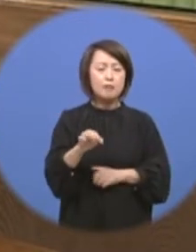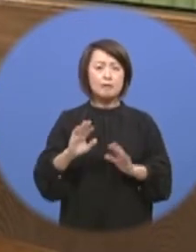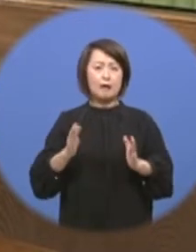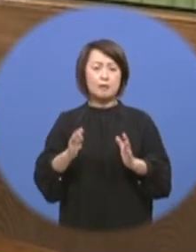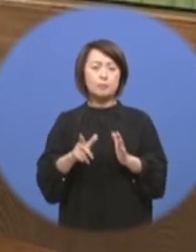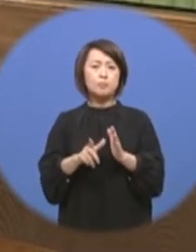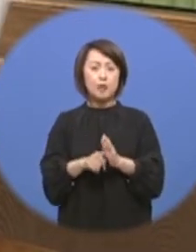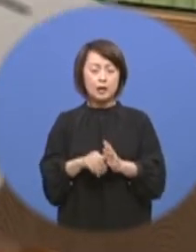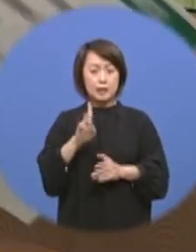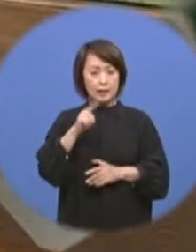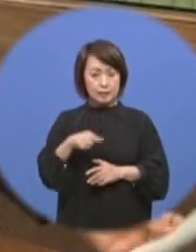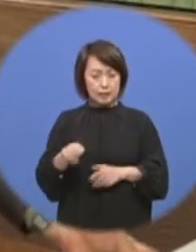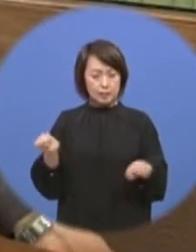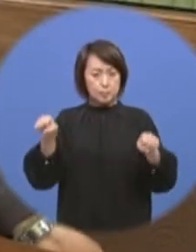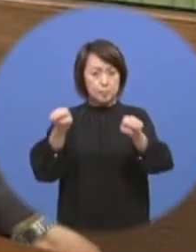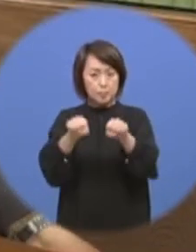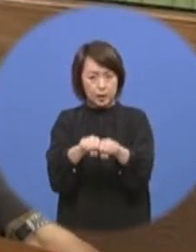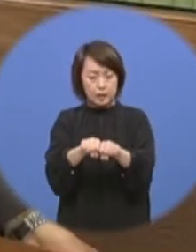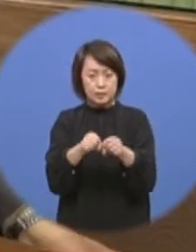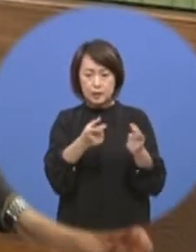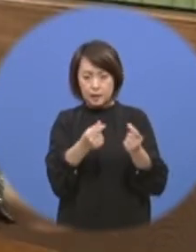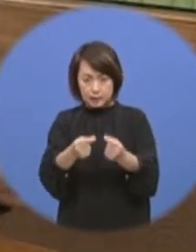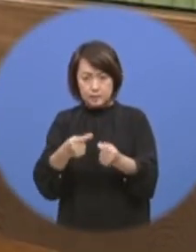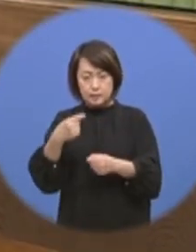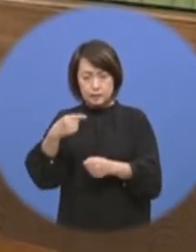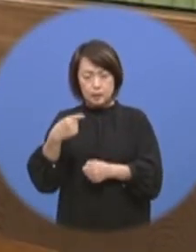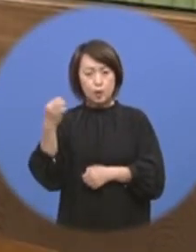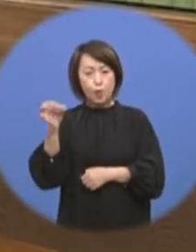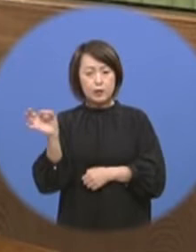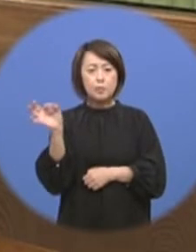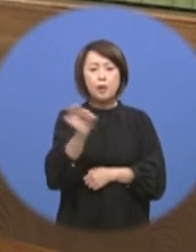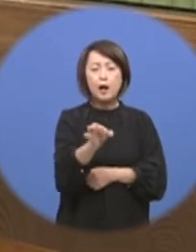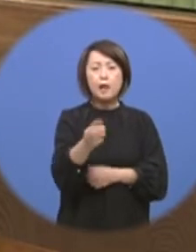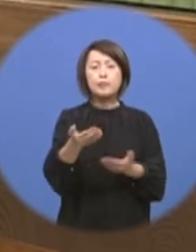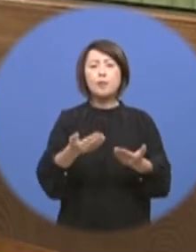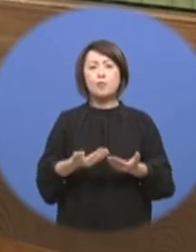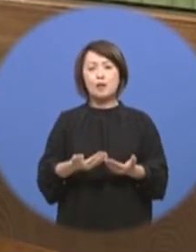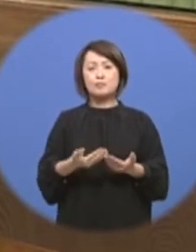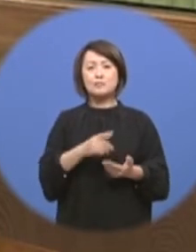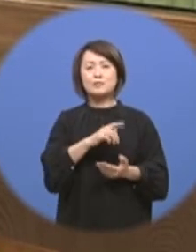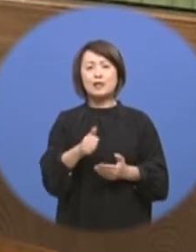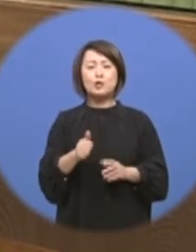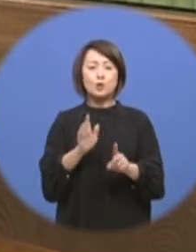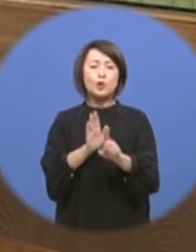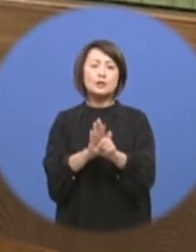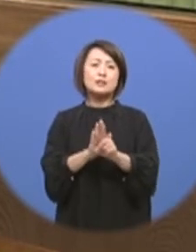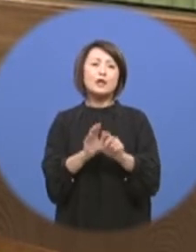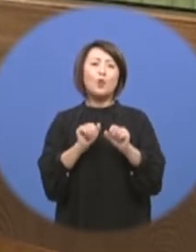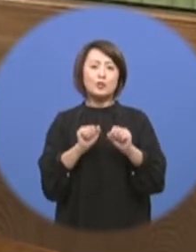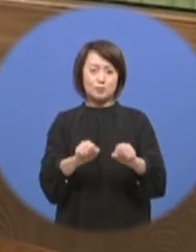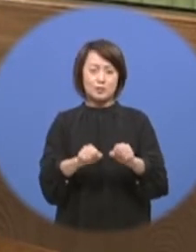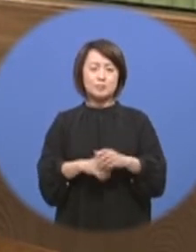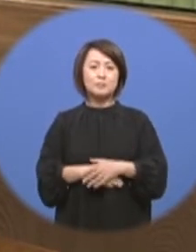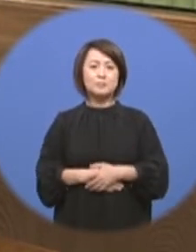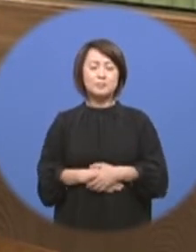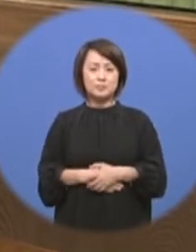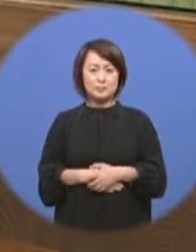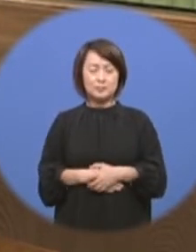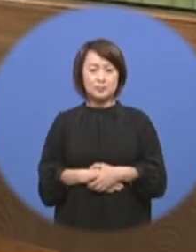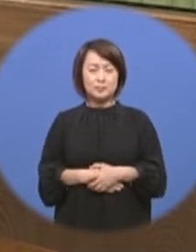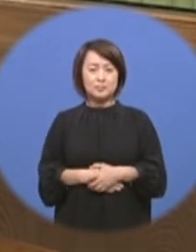にはですね県が介入してちゃんと養育を払ってもらういうことをしようというのが新作ですそれから